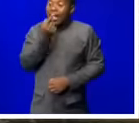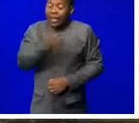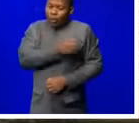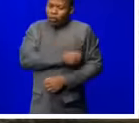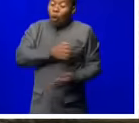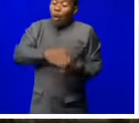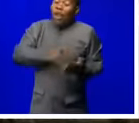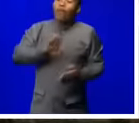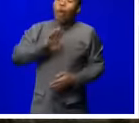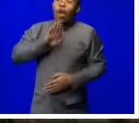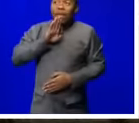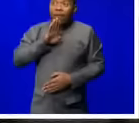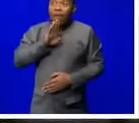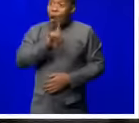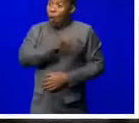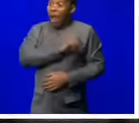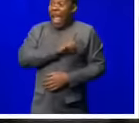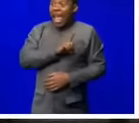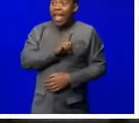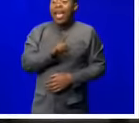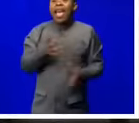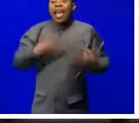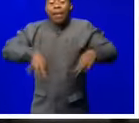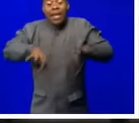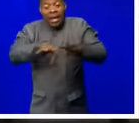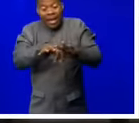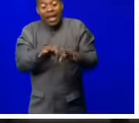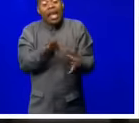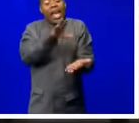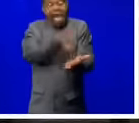intalwa naye kubuhlungu indoda bene family